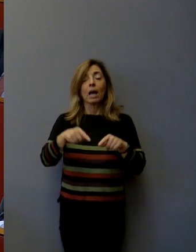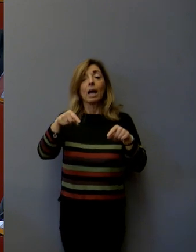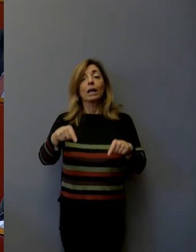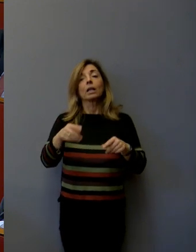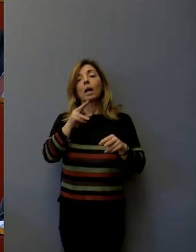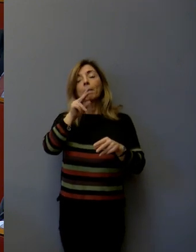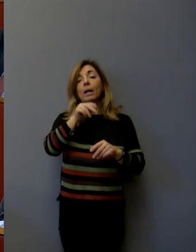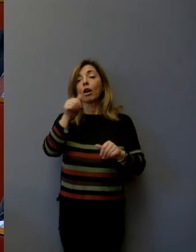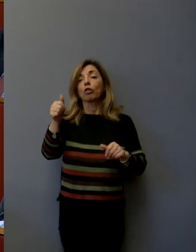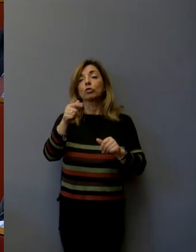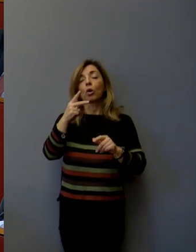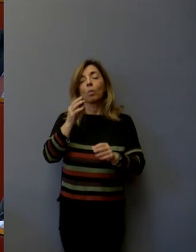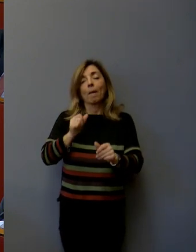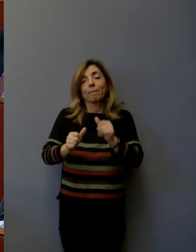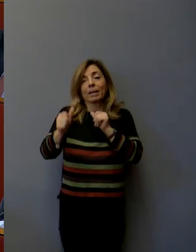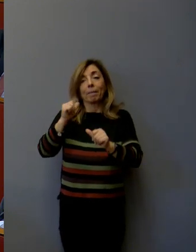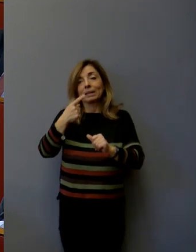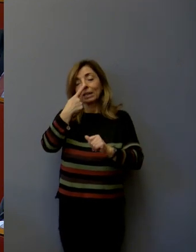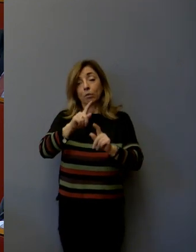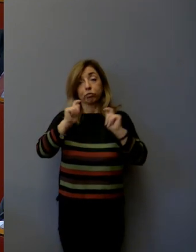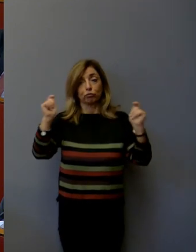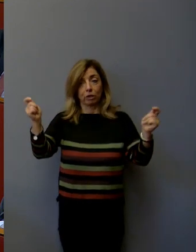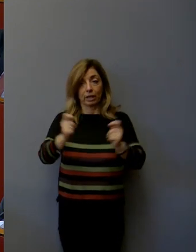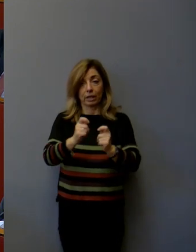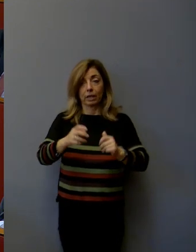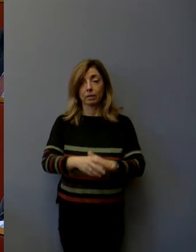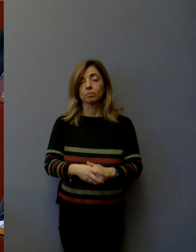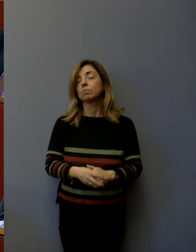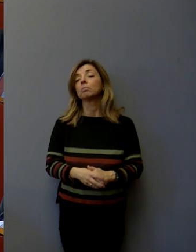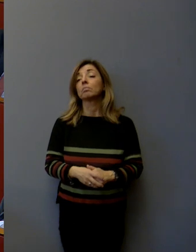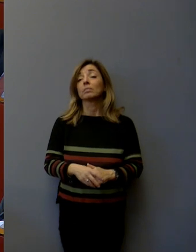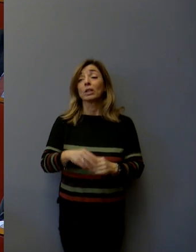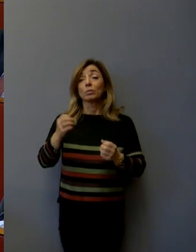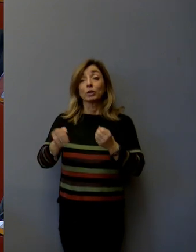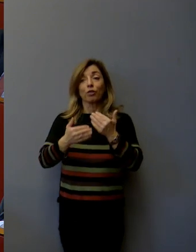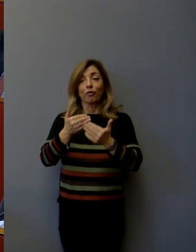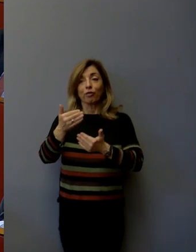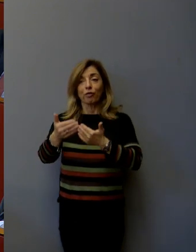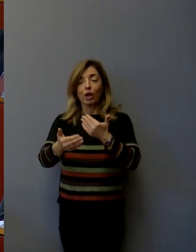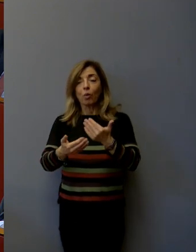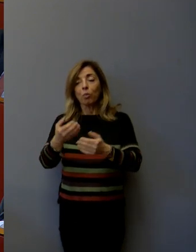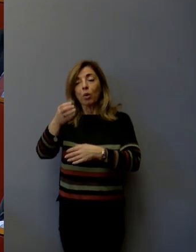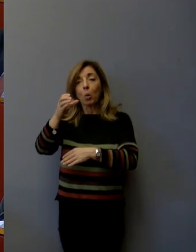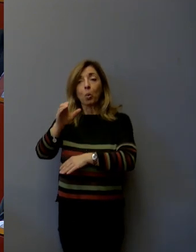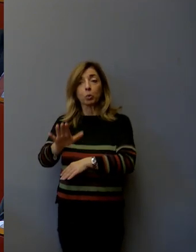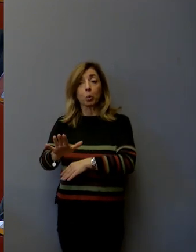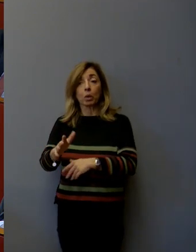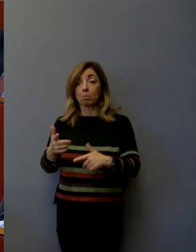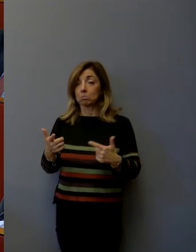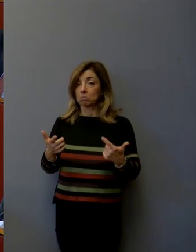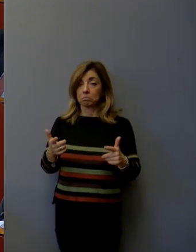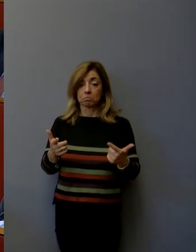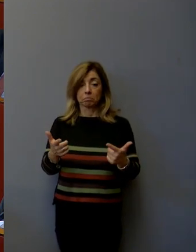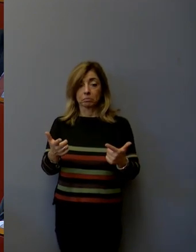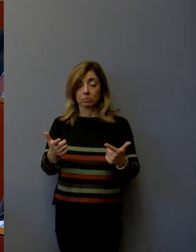di carattere generale nessuno sviluppo dal punto di vista della cultura Anzi direi